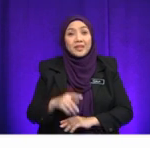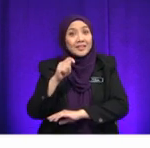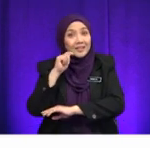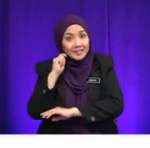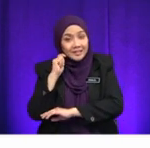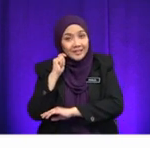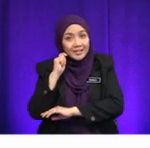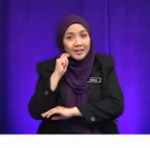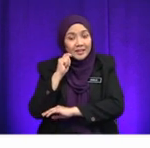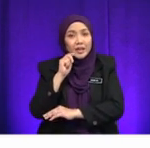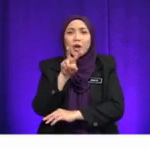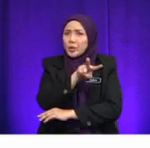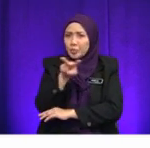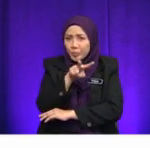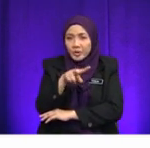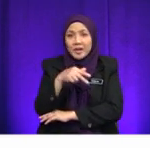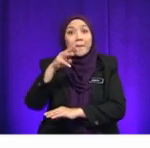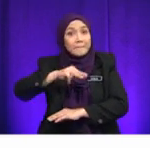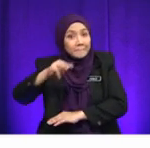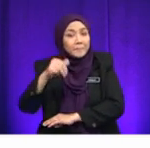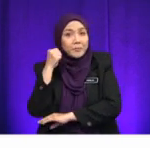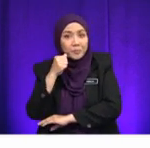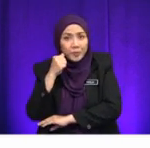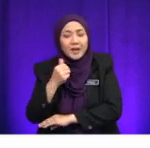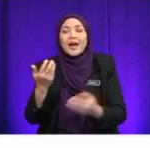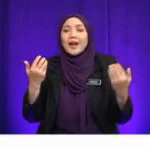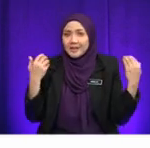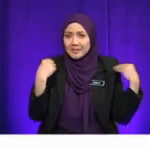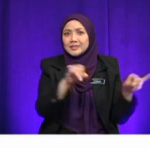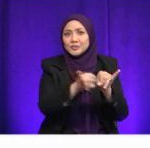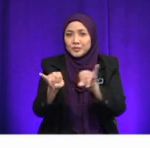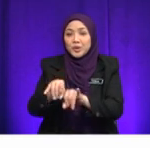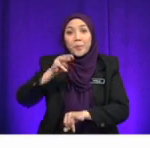perempuan jadi kita ada dua juga murid lelaki yang bersama-sama